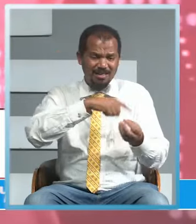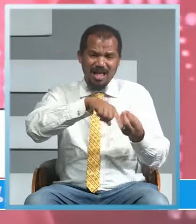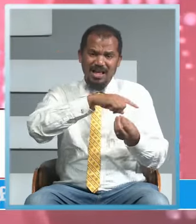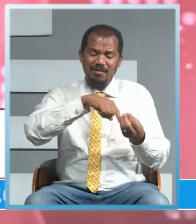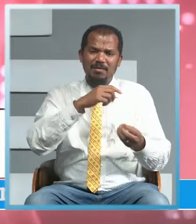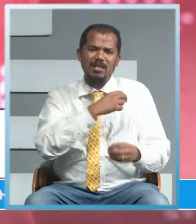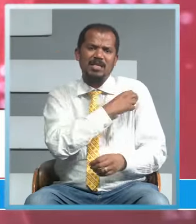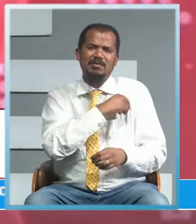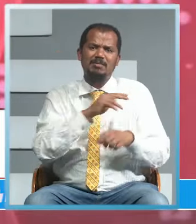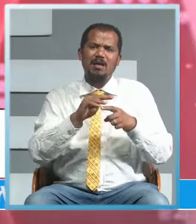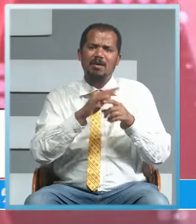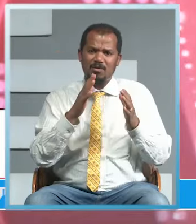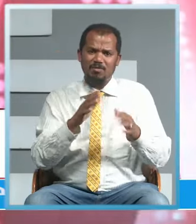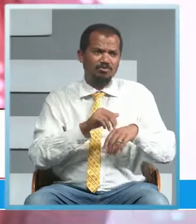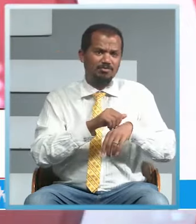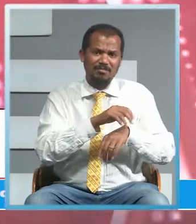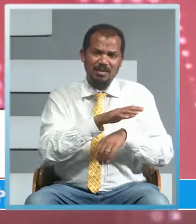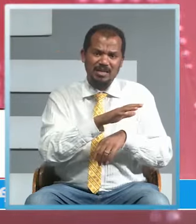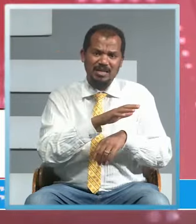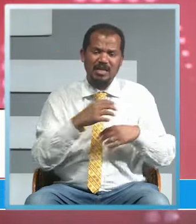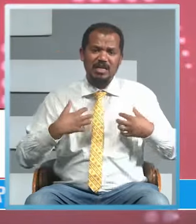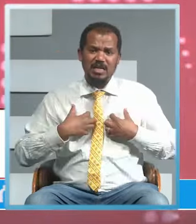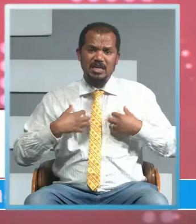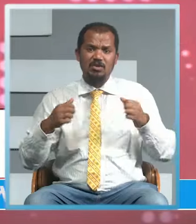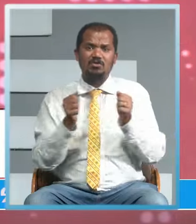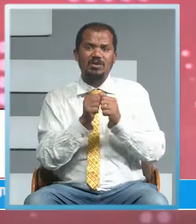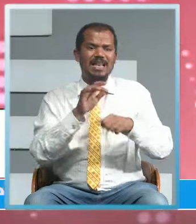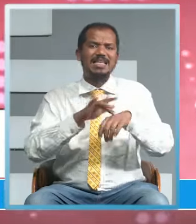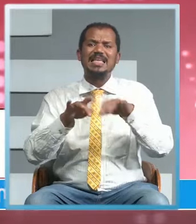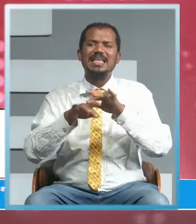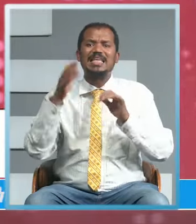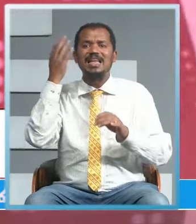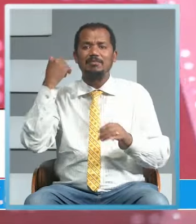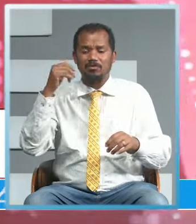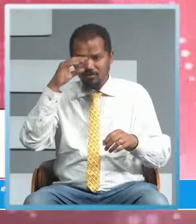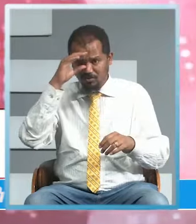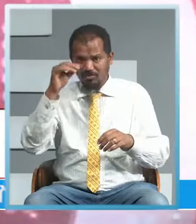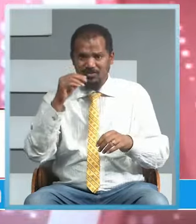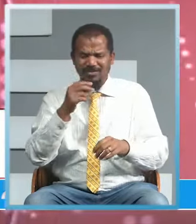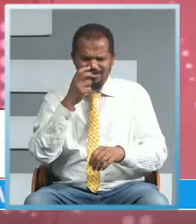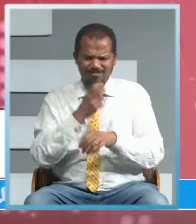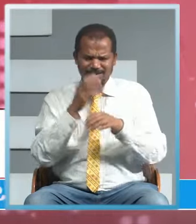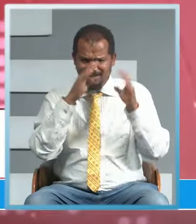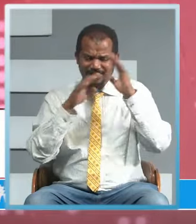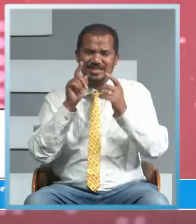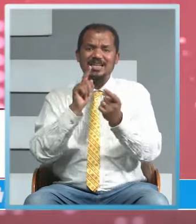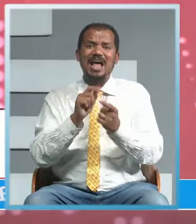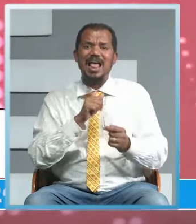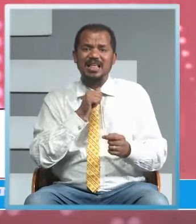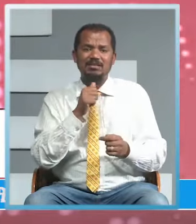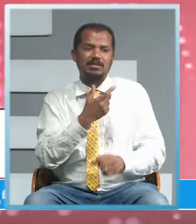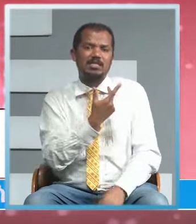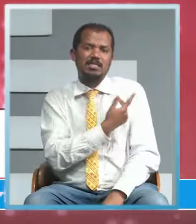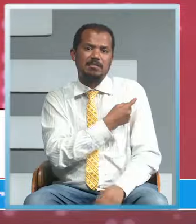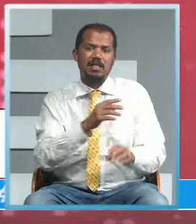አካባቢ የሕክምና ባለሙያዎችን በመላክ ከእንስሳቱ ጋር ንክኪ የነበራቸውን ግለሰቦች የከፋ ችግር እንዳያጋጥማቸው